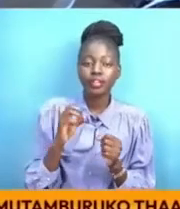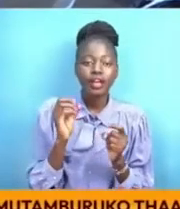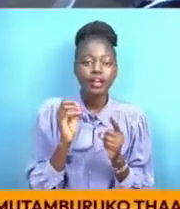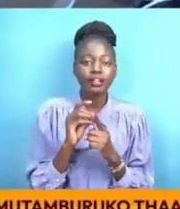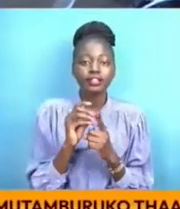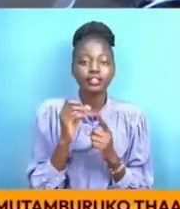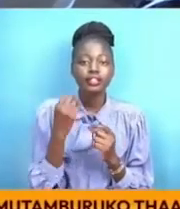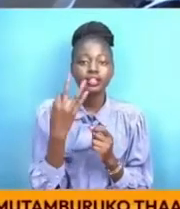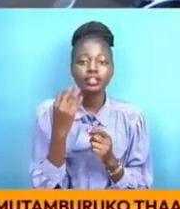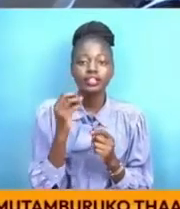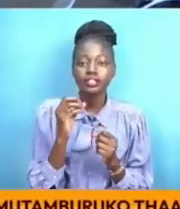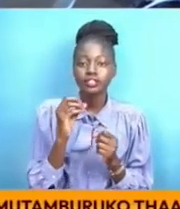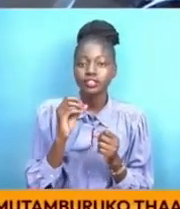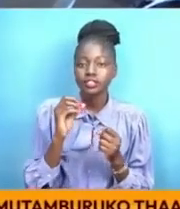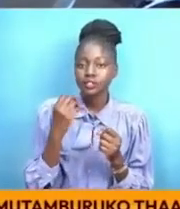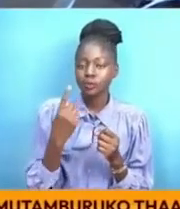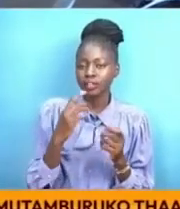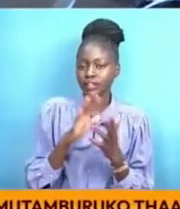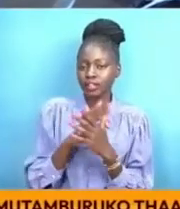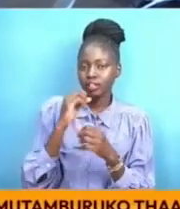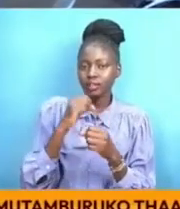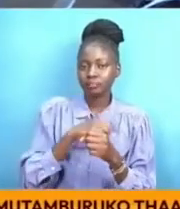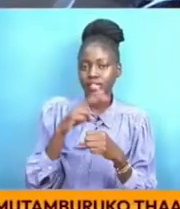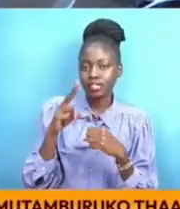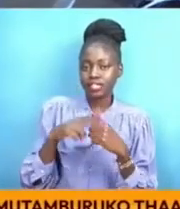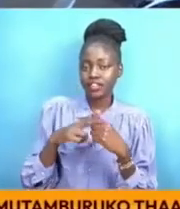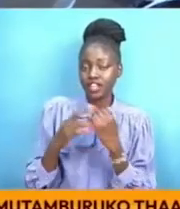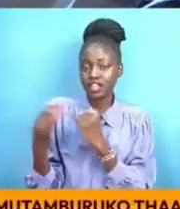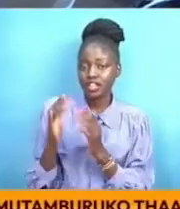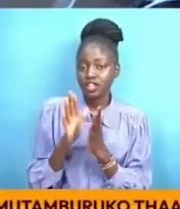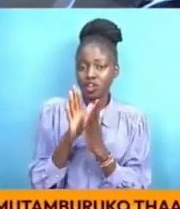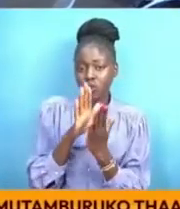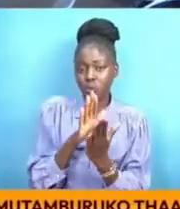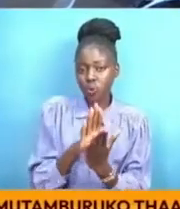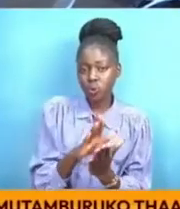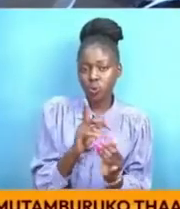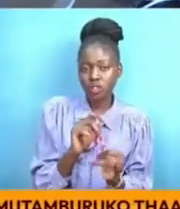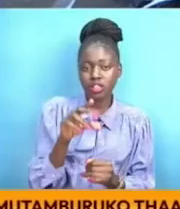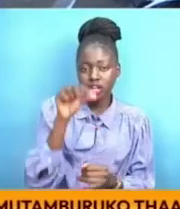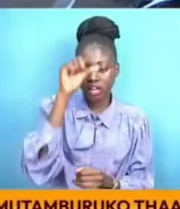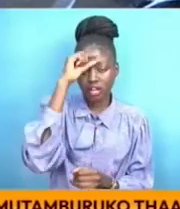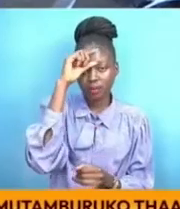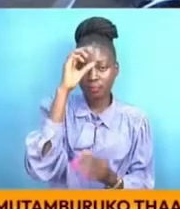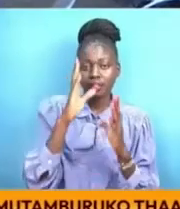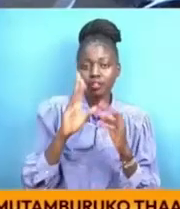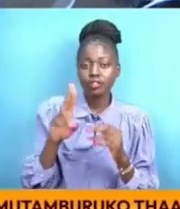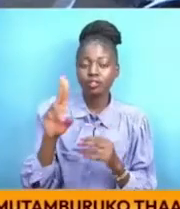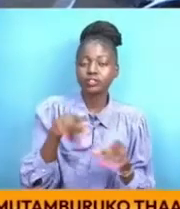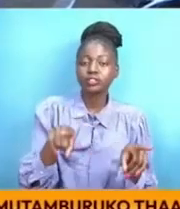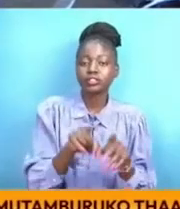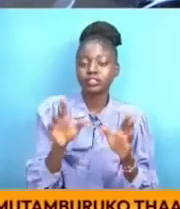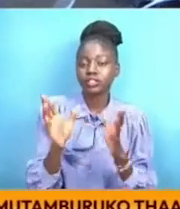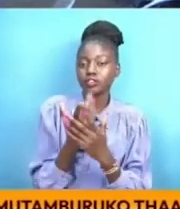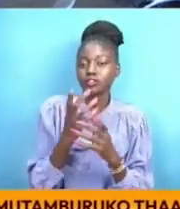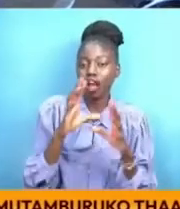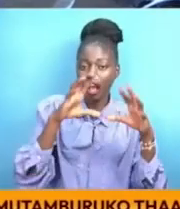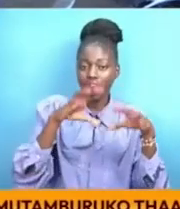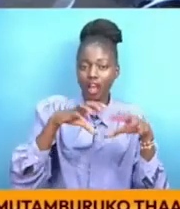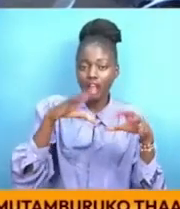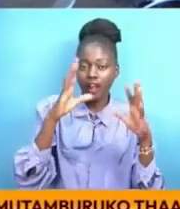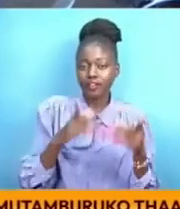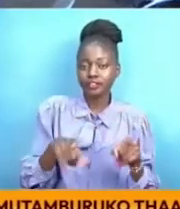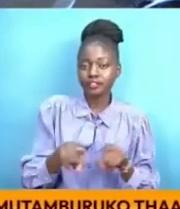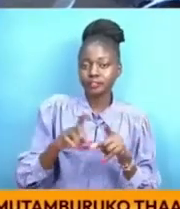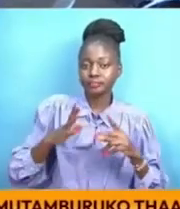mwetuku wa mwaja na gitanyito kunyihia mahuthiro ma thirikari na muno muno makiria sekta ine ta cia urimi